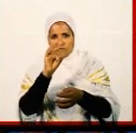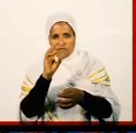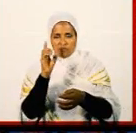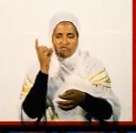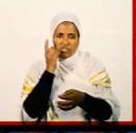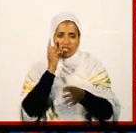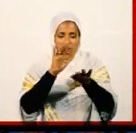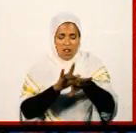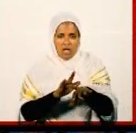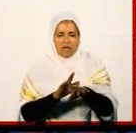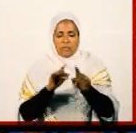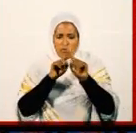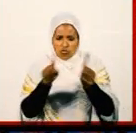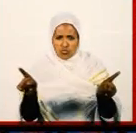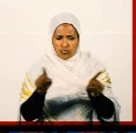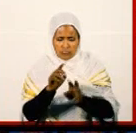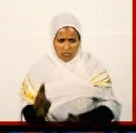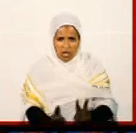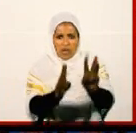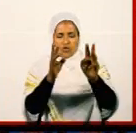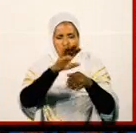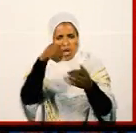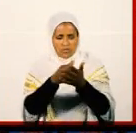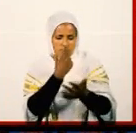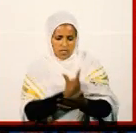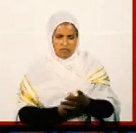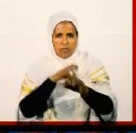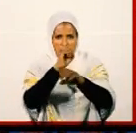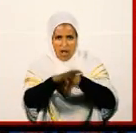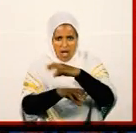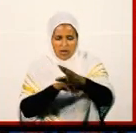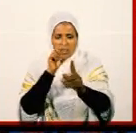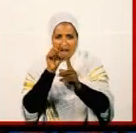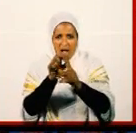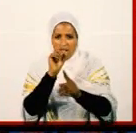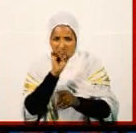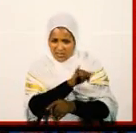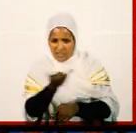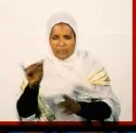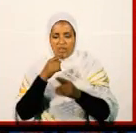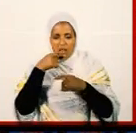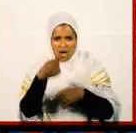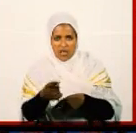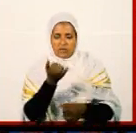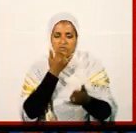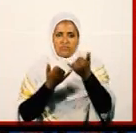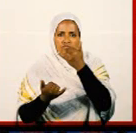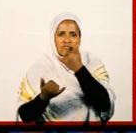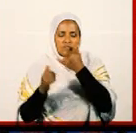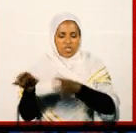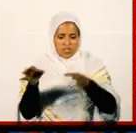ሁላችንም እንደ አንድ ልብ መካሪ እንደ አንድ ቃል ተናጋሪ ሆነን የበደልነውን ክሰን ያጠፋነውን ደግሞ ያው በይቅርታ ጠይቀን